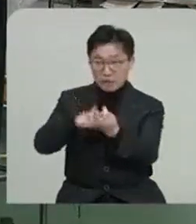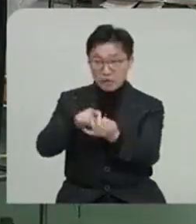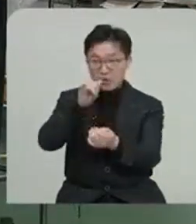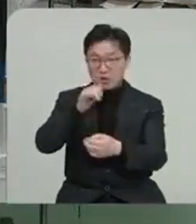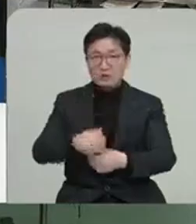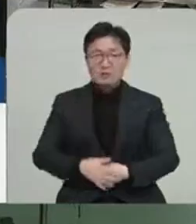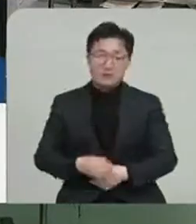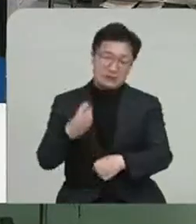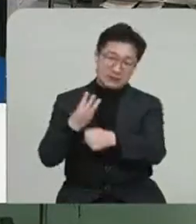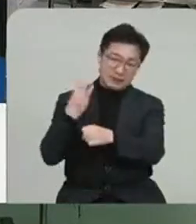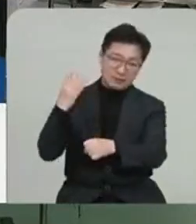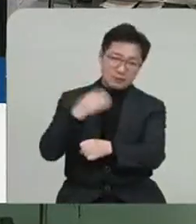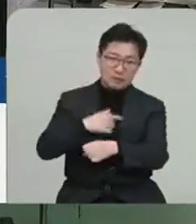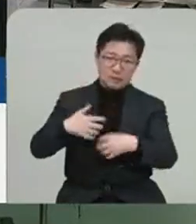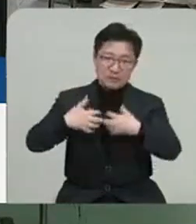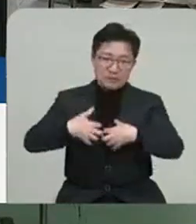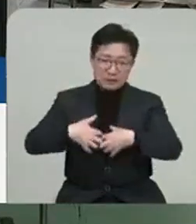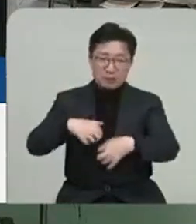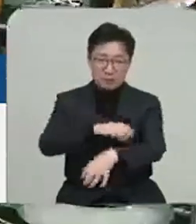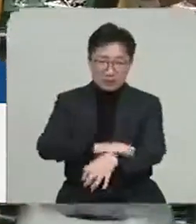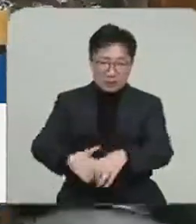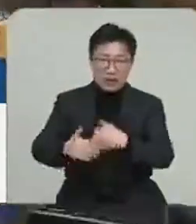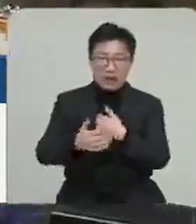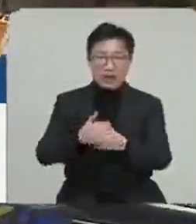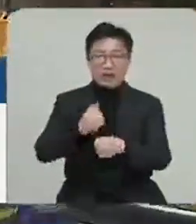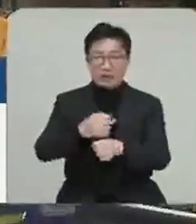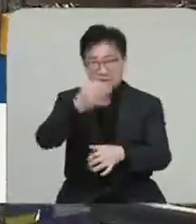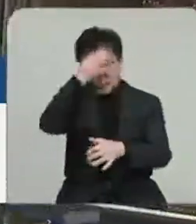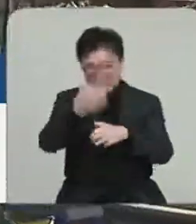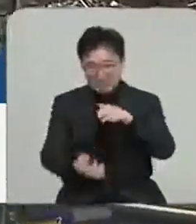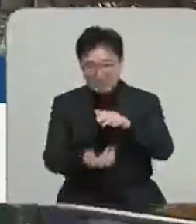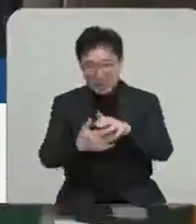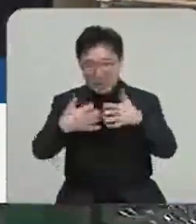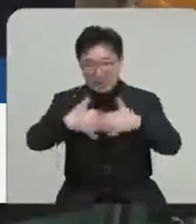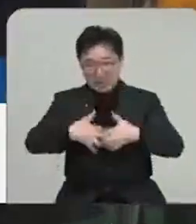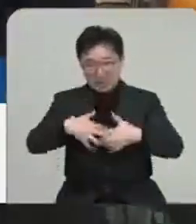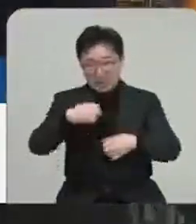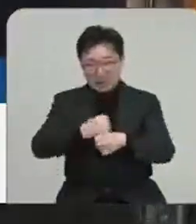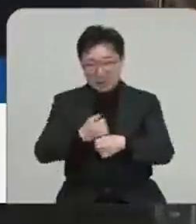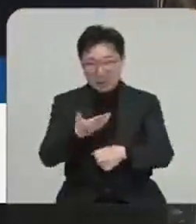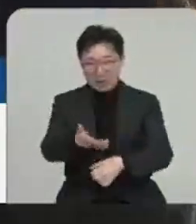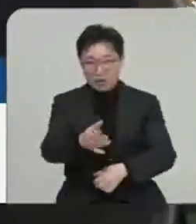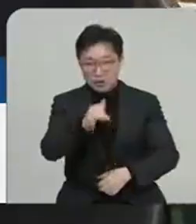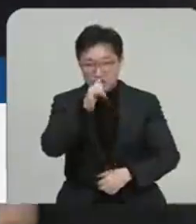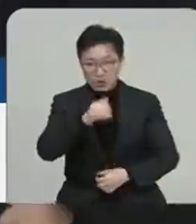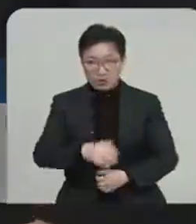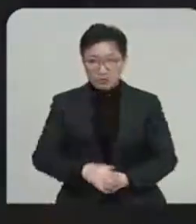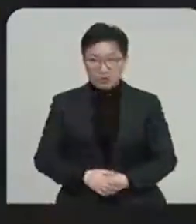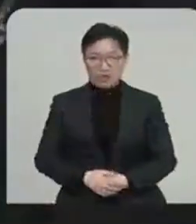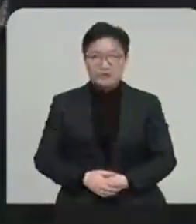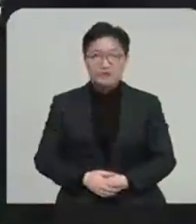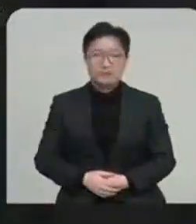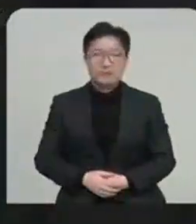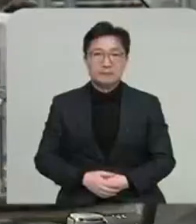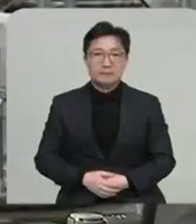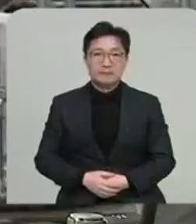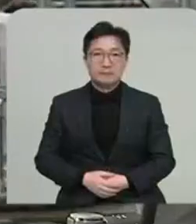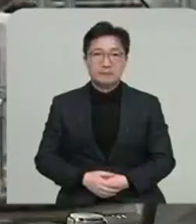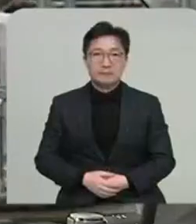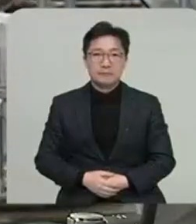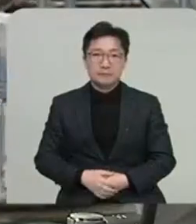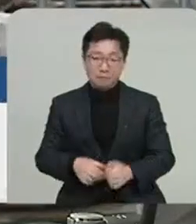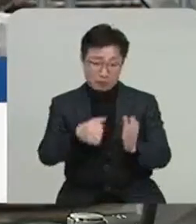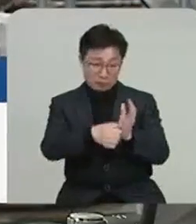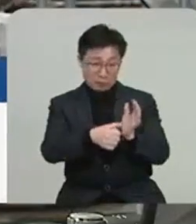공장은 3년 전부터 자동화 기술 등을 접목한 스마트 공장으로 바뀌면서 생산량이 30% 정도 늘었습니다.